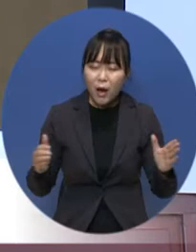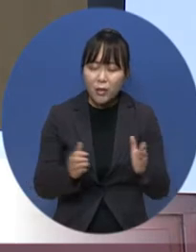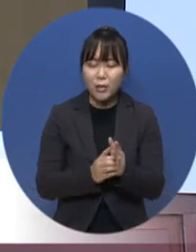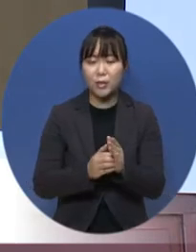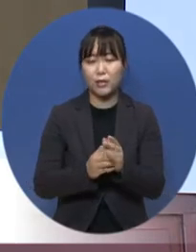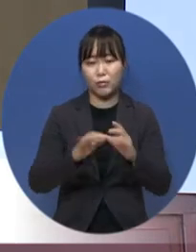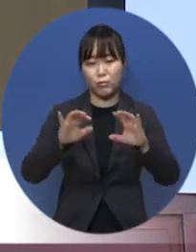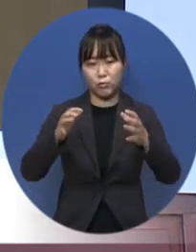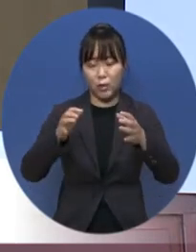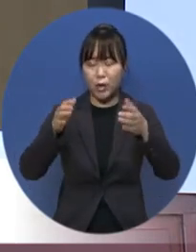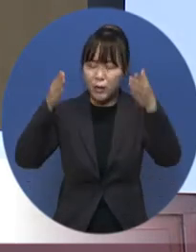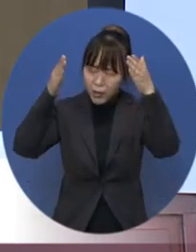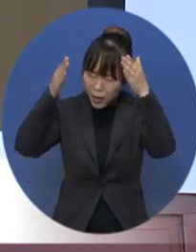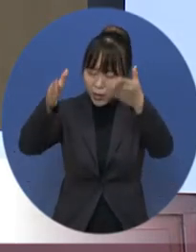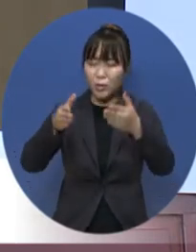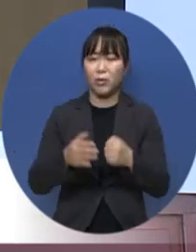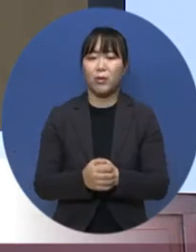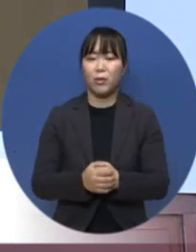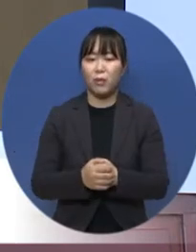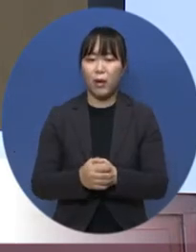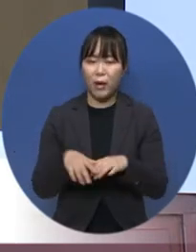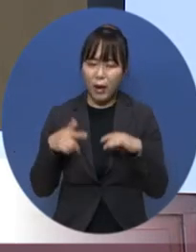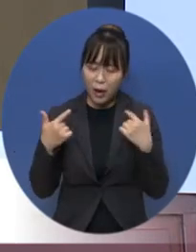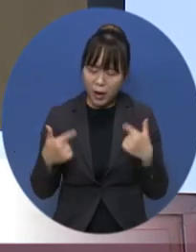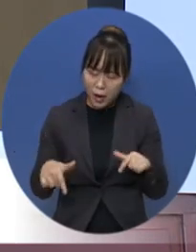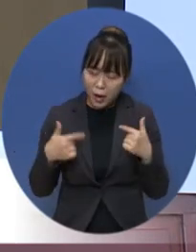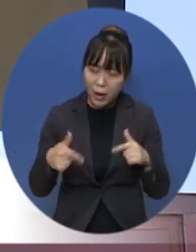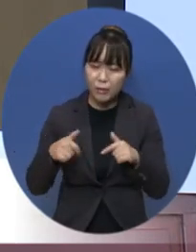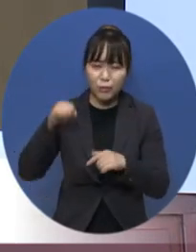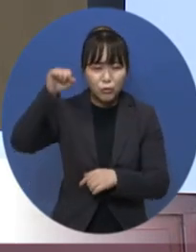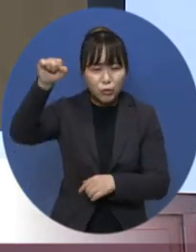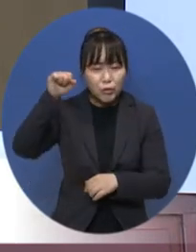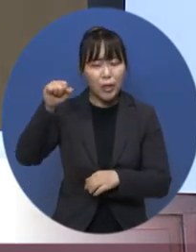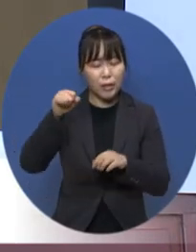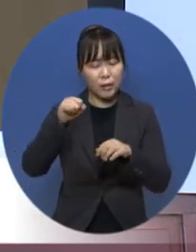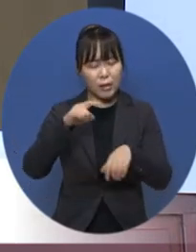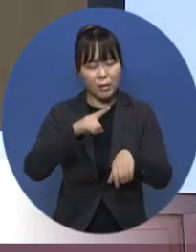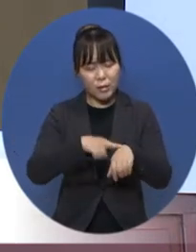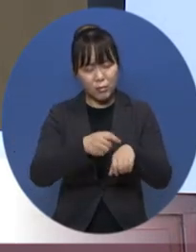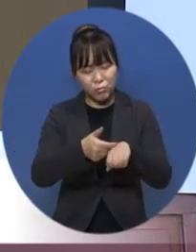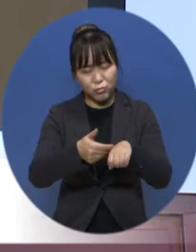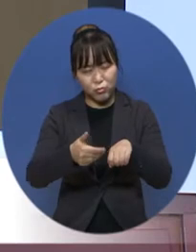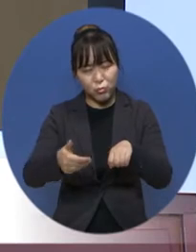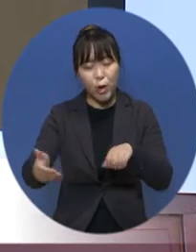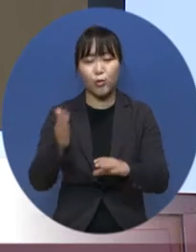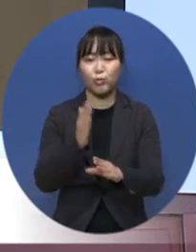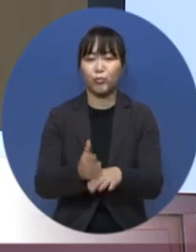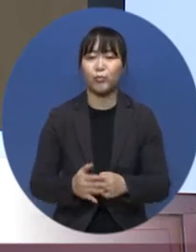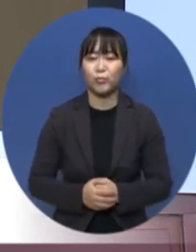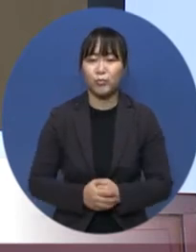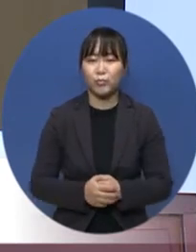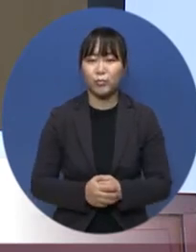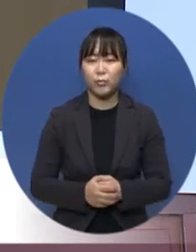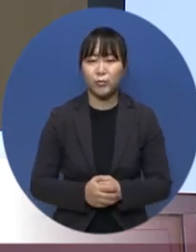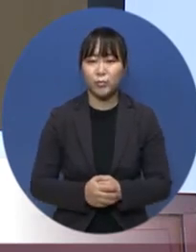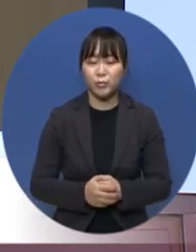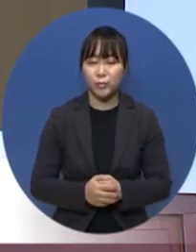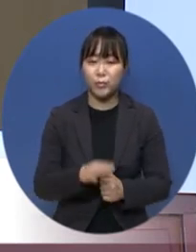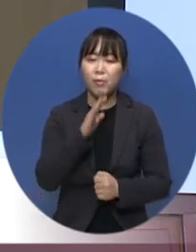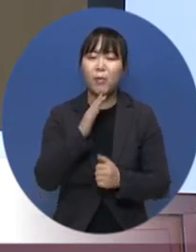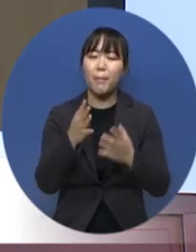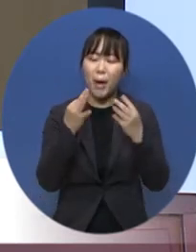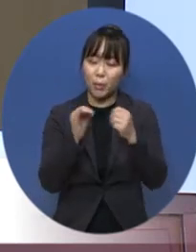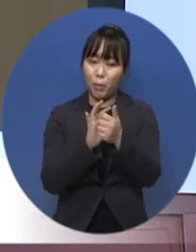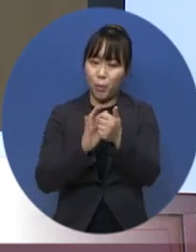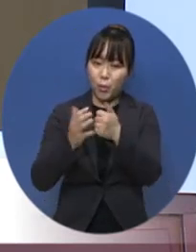지금까지도 국가를 향해서 매번 이렇게 싸움과 투쟁의 시간을 거쳐오고 있습니다. 많은 보장에